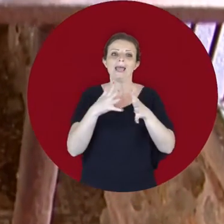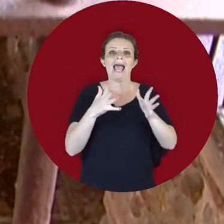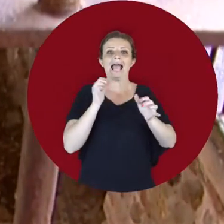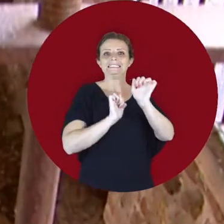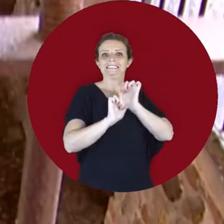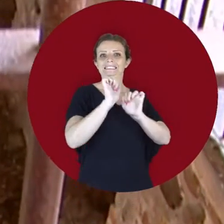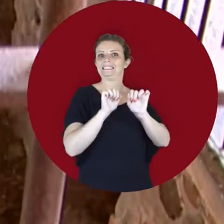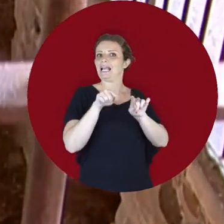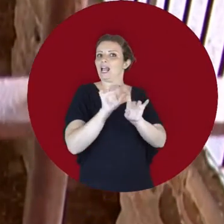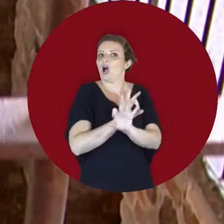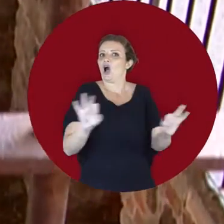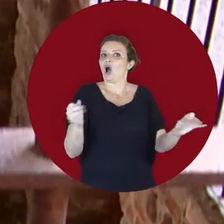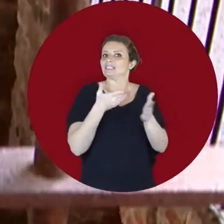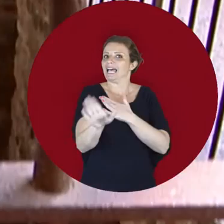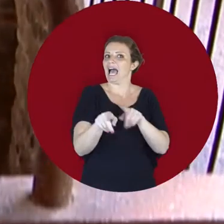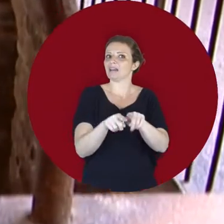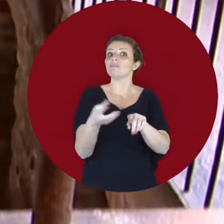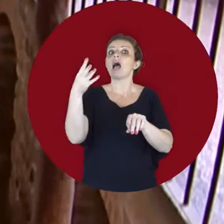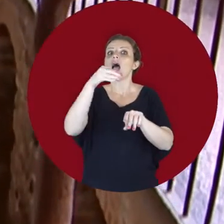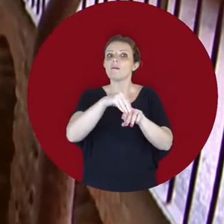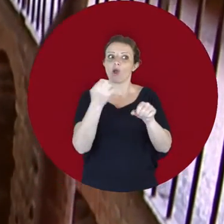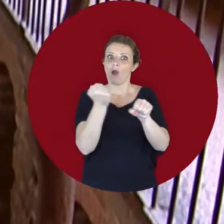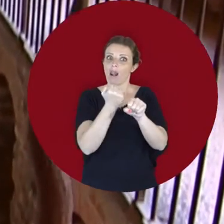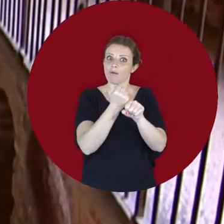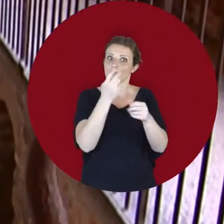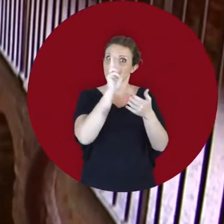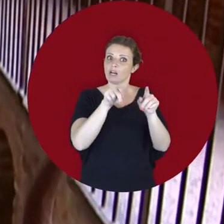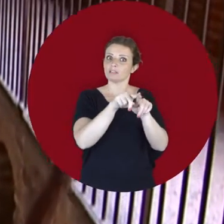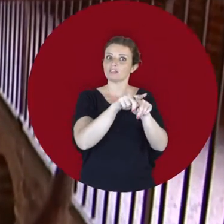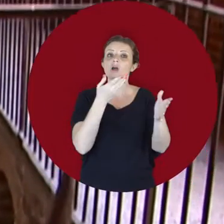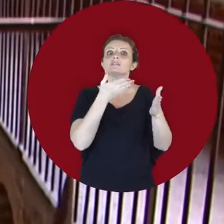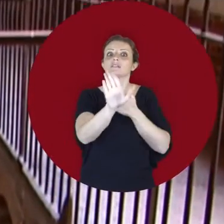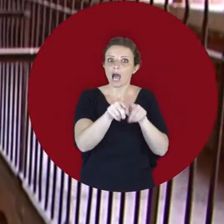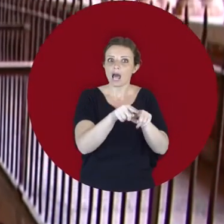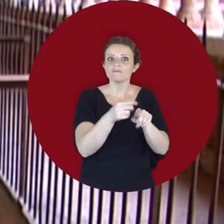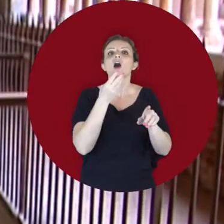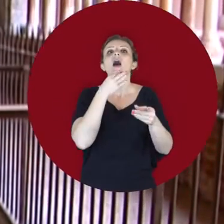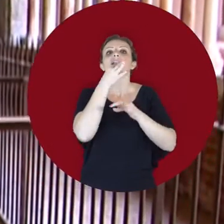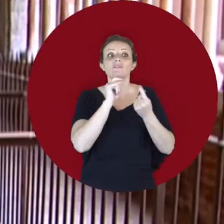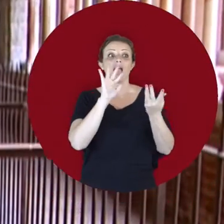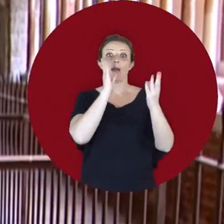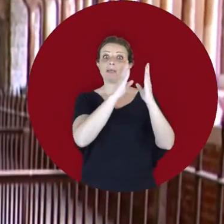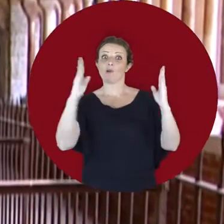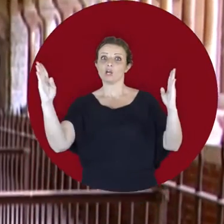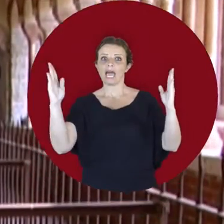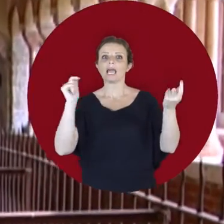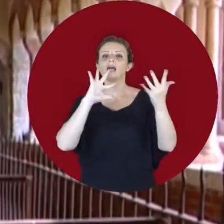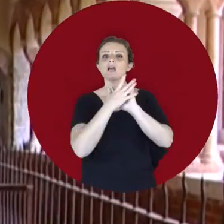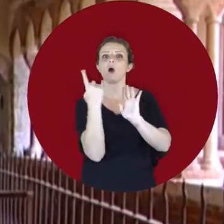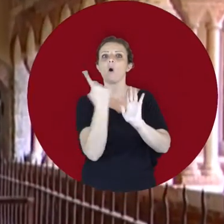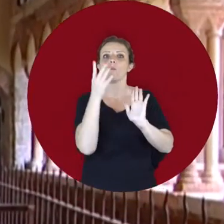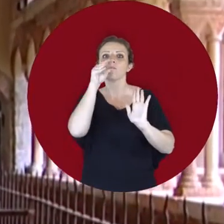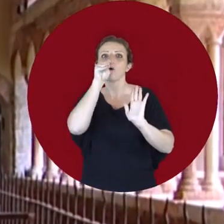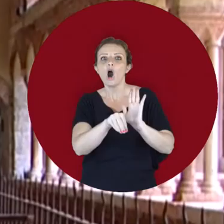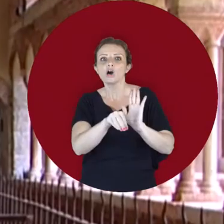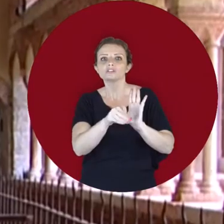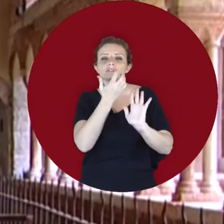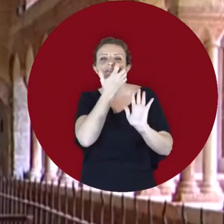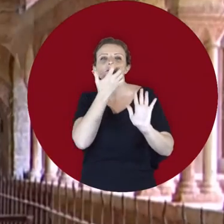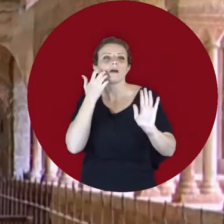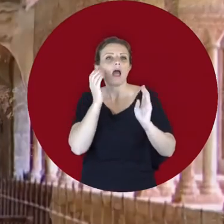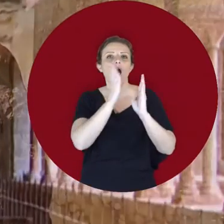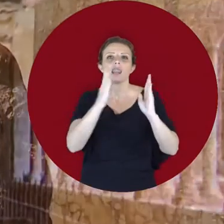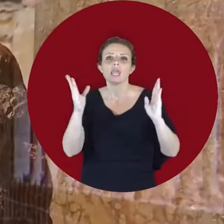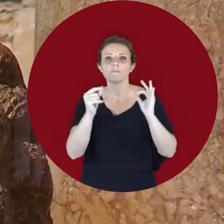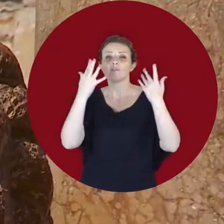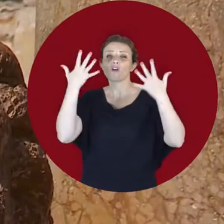ma anche di poter mantenere sempre attivo il suo scriptorium e di fare della sua biblioteca una delle rare arche di salvezza durante i secoli